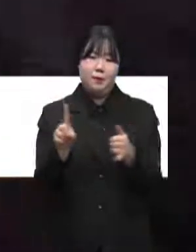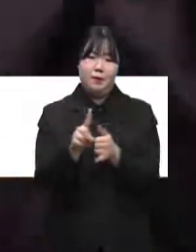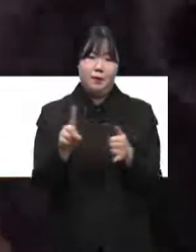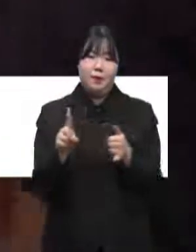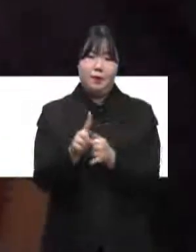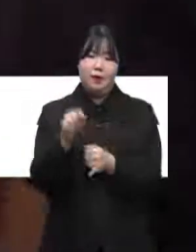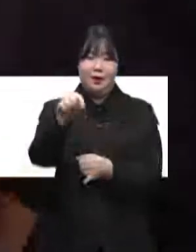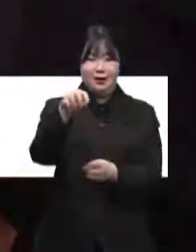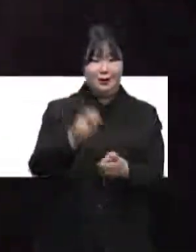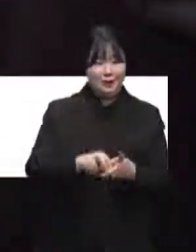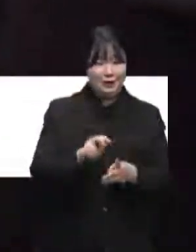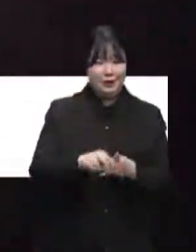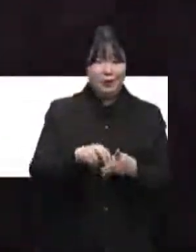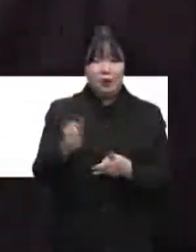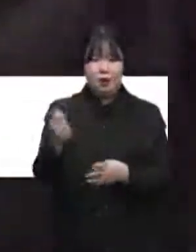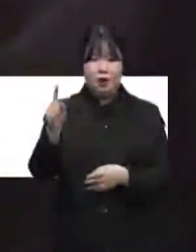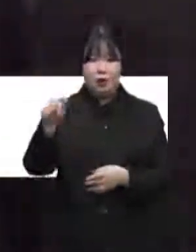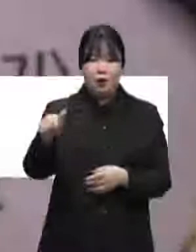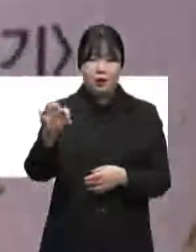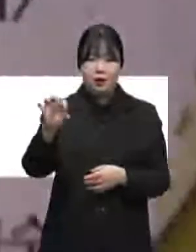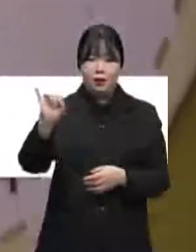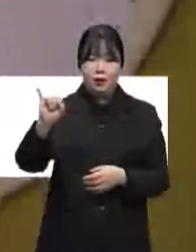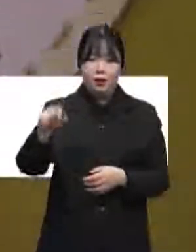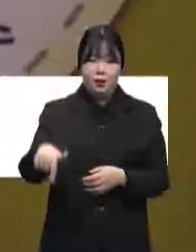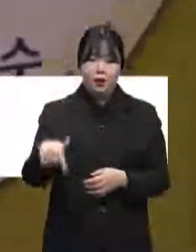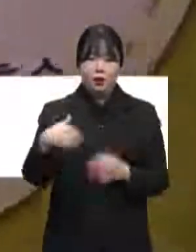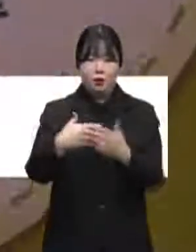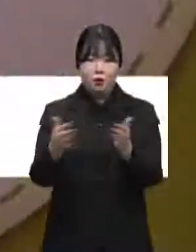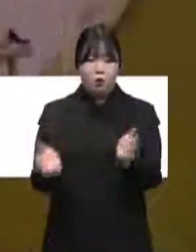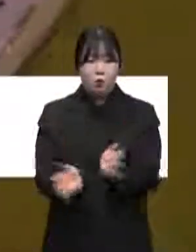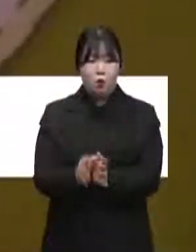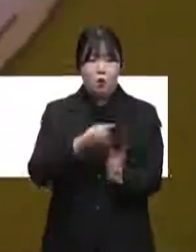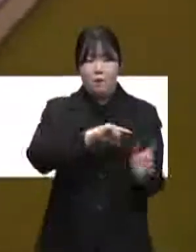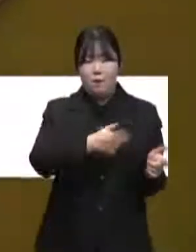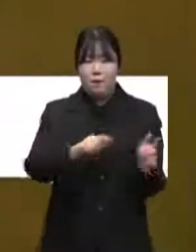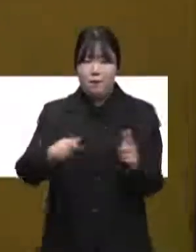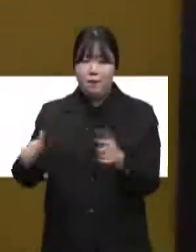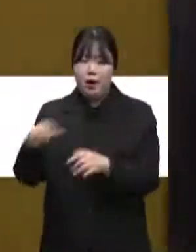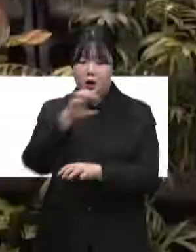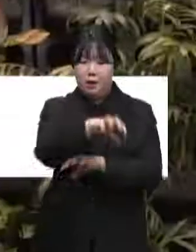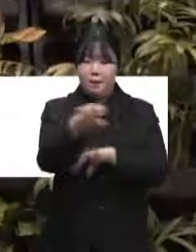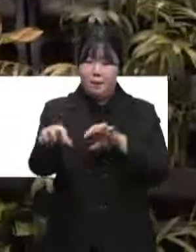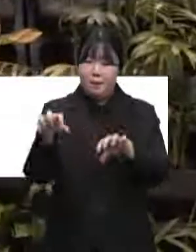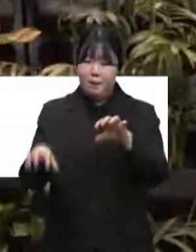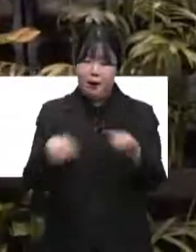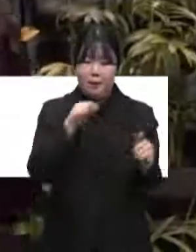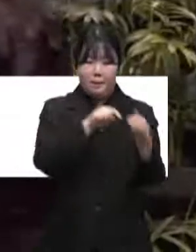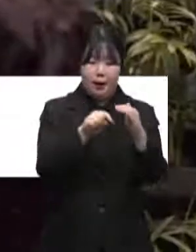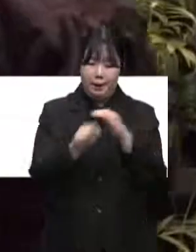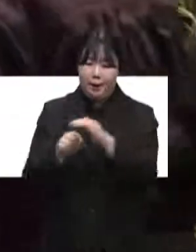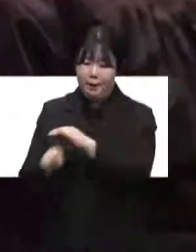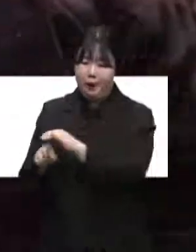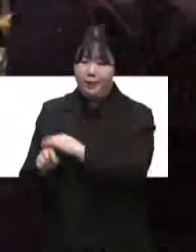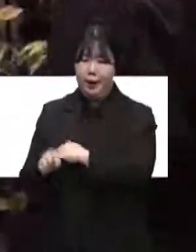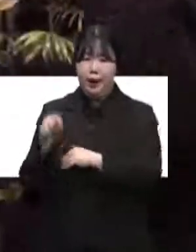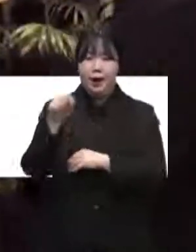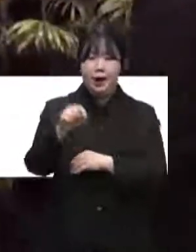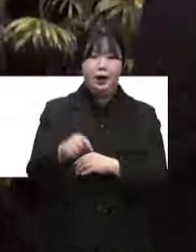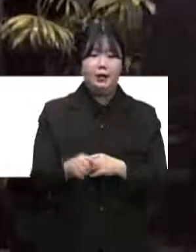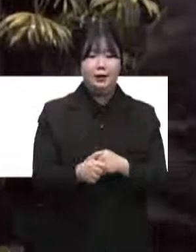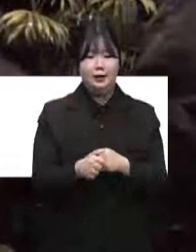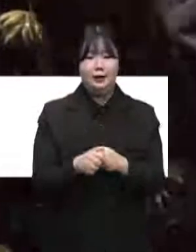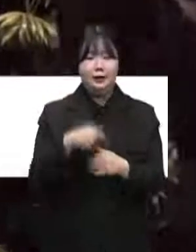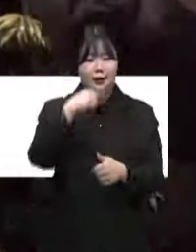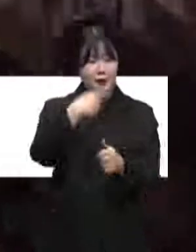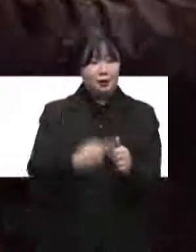에코센터 와 학익동 홈이 마을 도시농업 지원센타 와 미 출국 가족 센터를 방문 자연생태 교육과